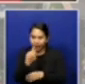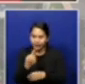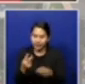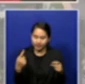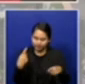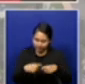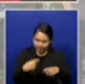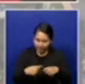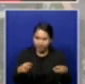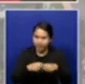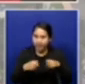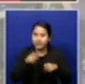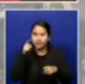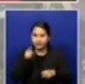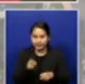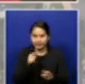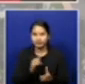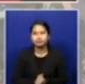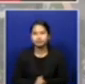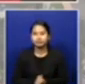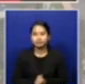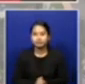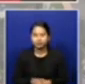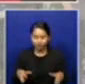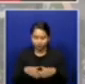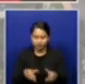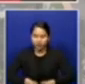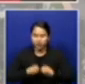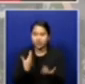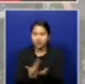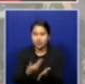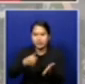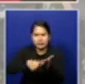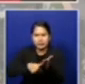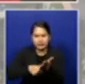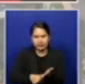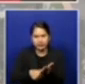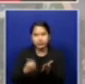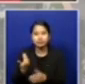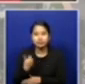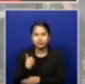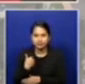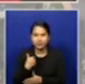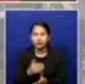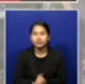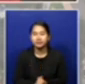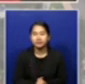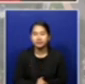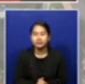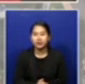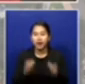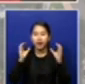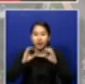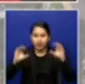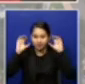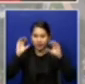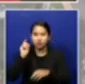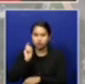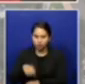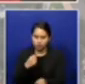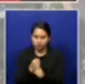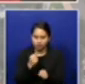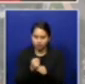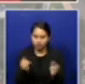งนะครับเกษตรกรมีหนี้มากขาดปัจจัยการผลิตรัฐบาลต้องทำการสนับสนุนปัจจัยการผ